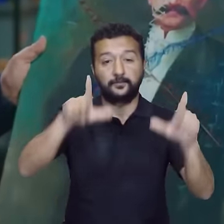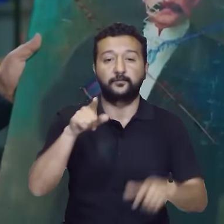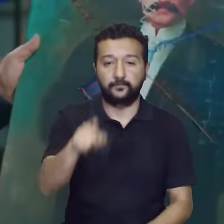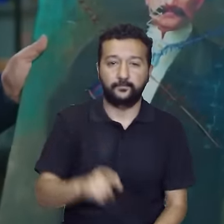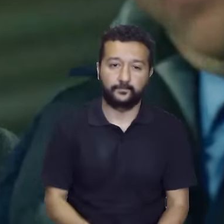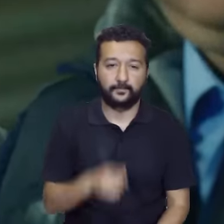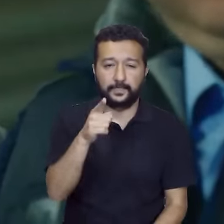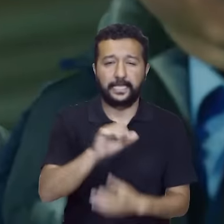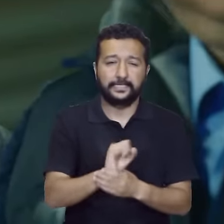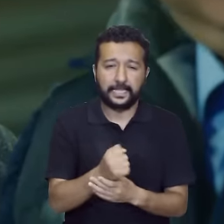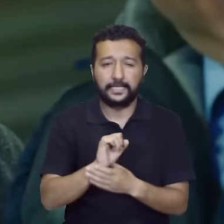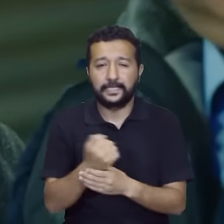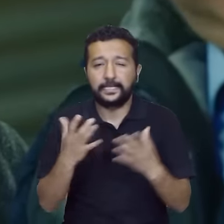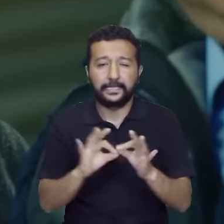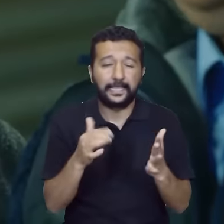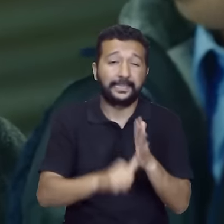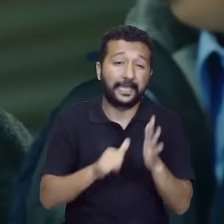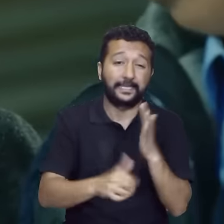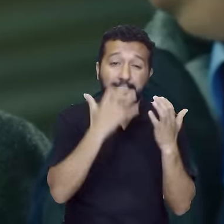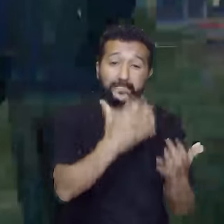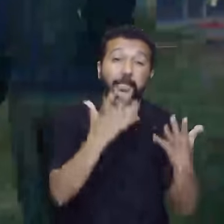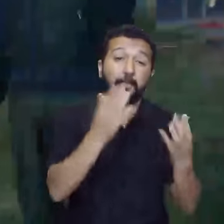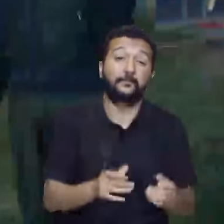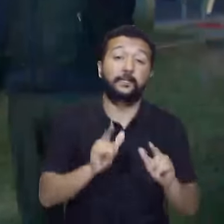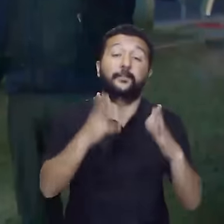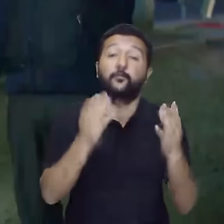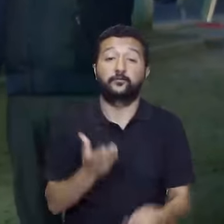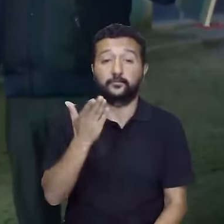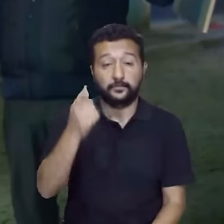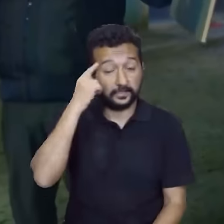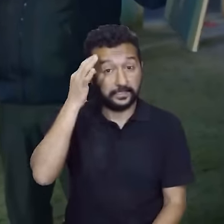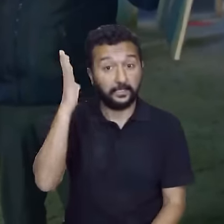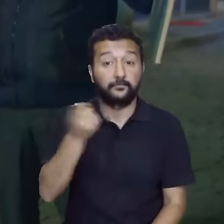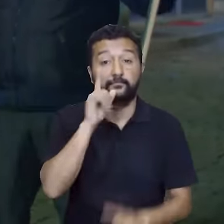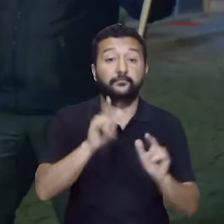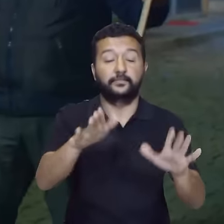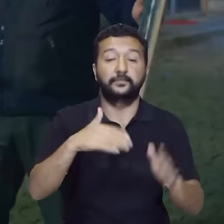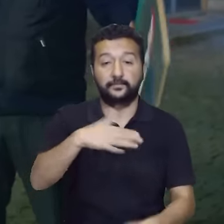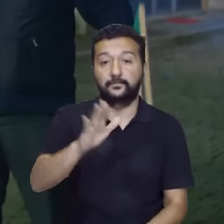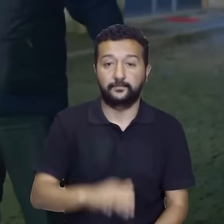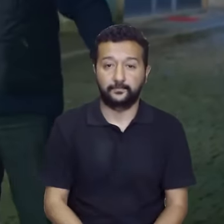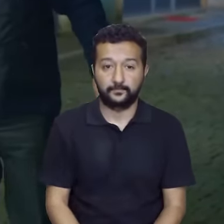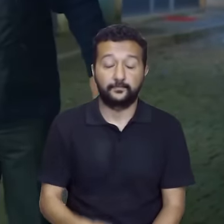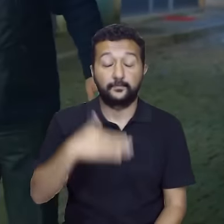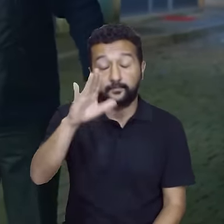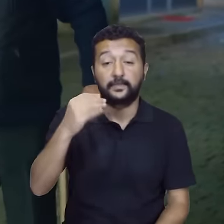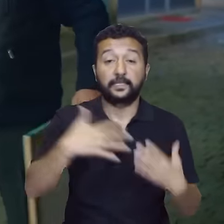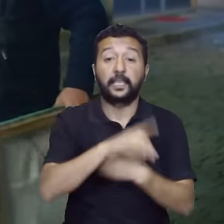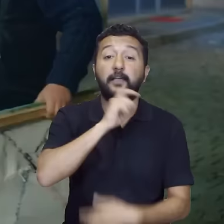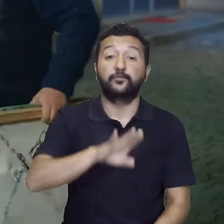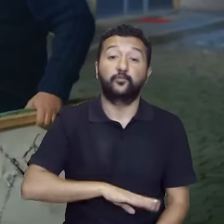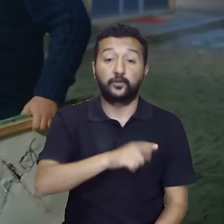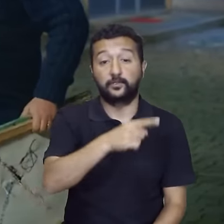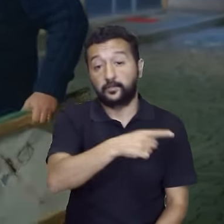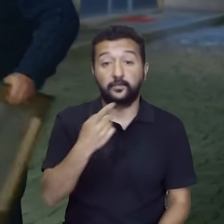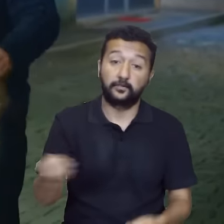asıyorum. Yahu sen sanata, sanatçıya, tarihe değer versen ne olur, vermesen ya ne olur. Siz kafayı ya yemişsiniz, yürüyün gidin hadi ya. Hadi ya şimdi. Amcamın oğlu, az